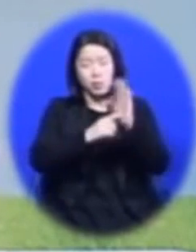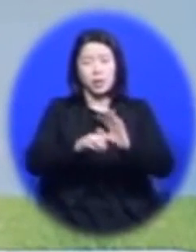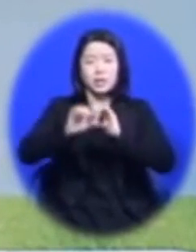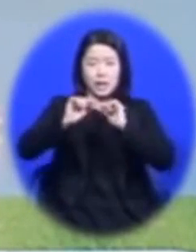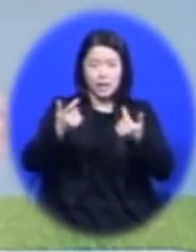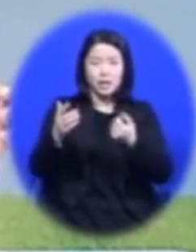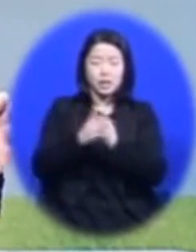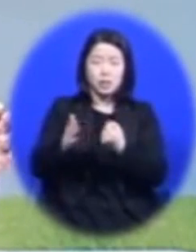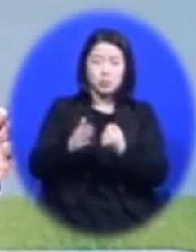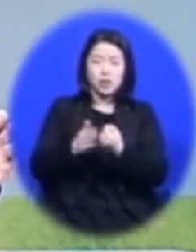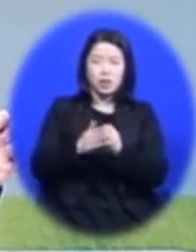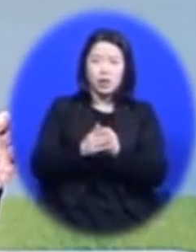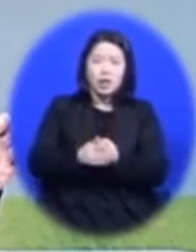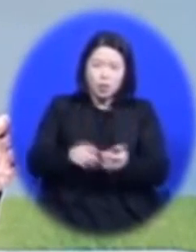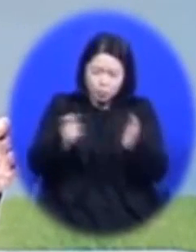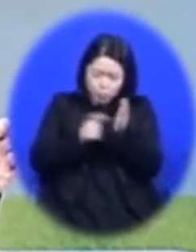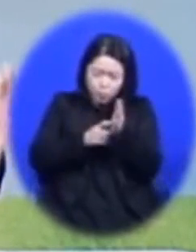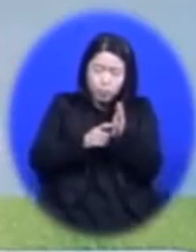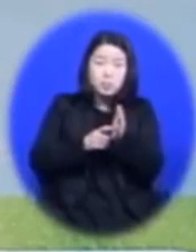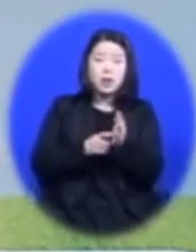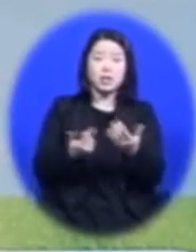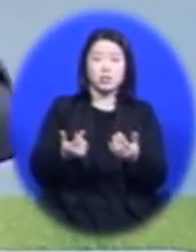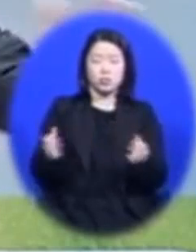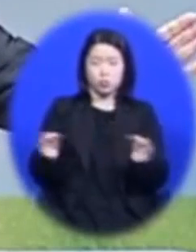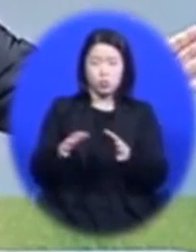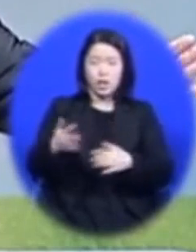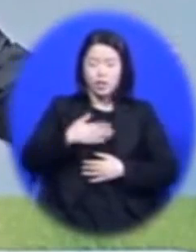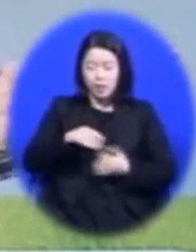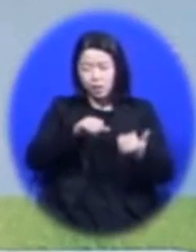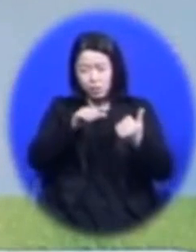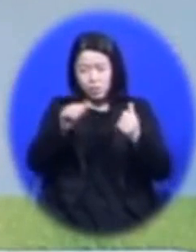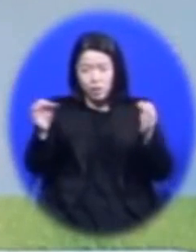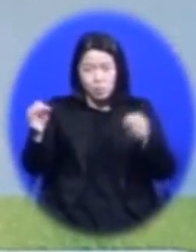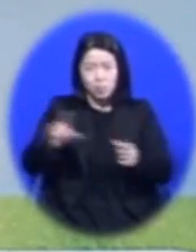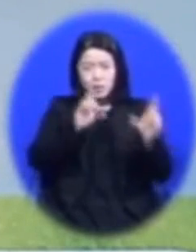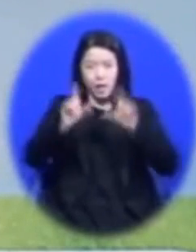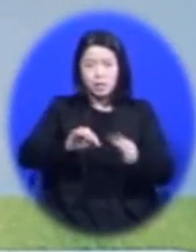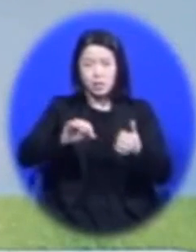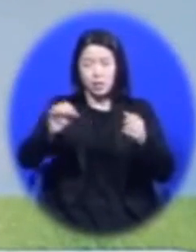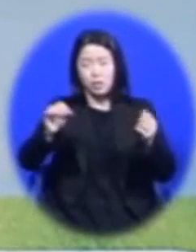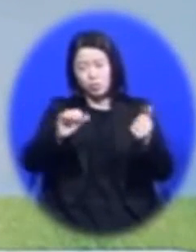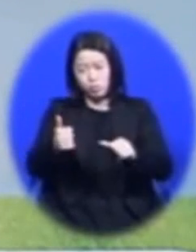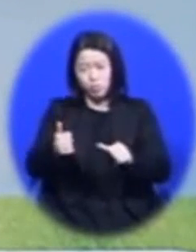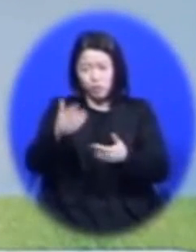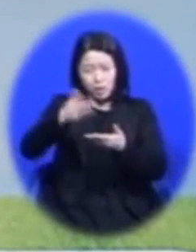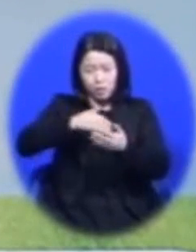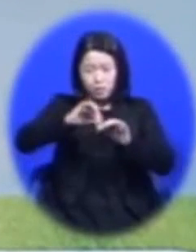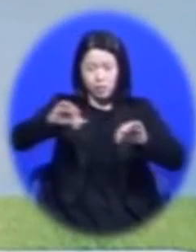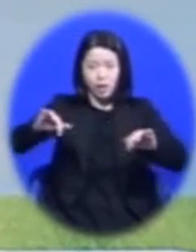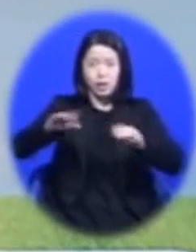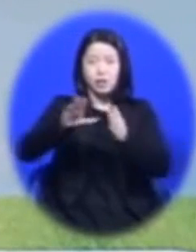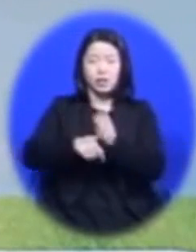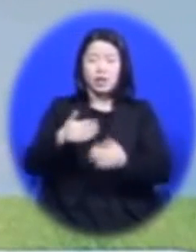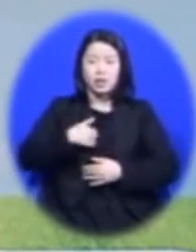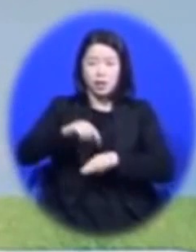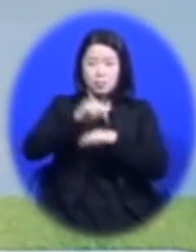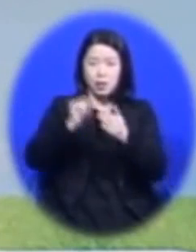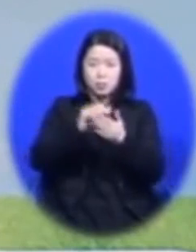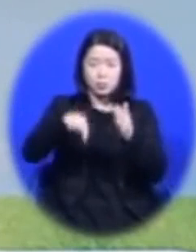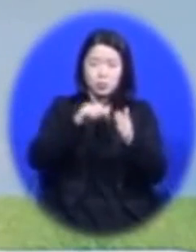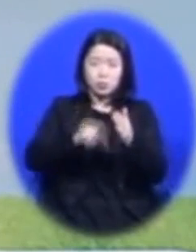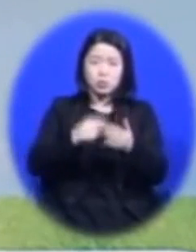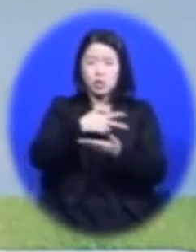전 절대절명의 순간 내가 사느냐 죽느냐 하는 문제가 갈리는 때 내 마음속에서